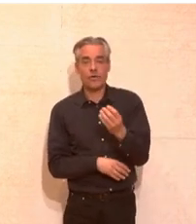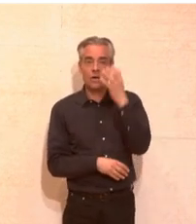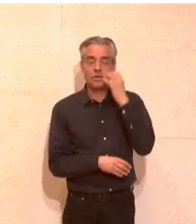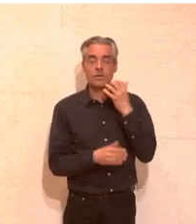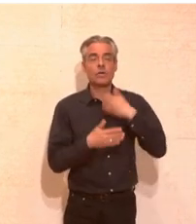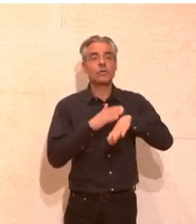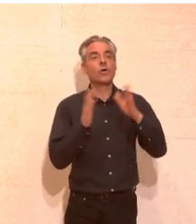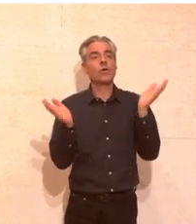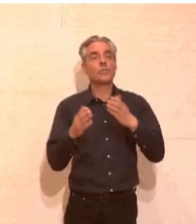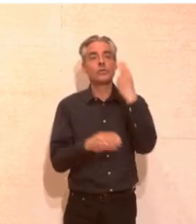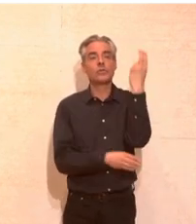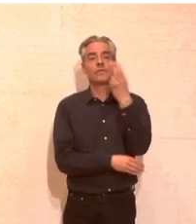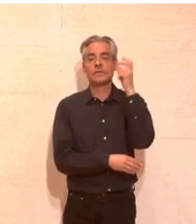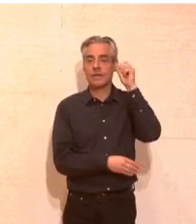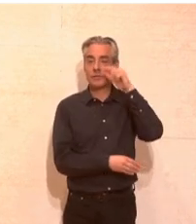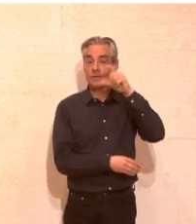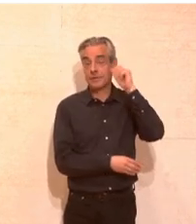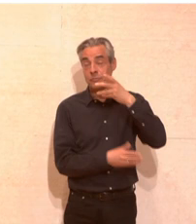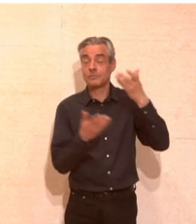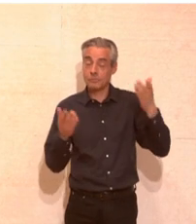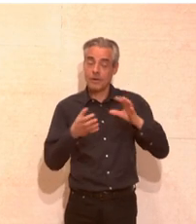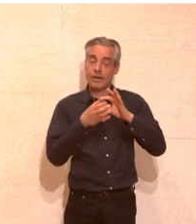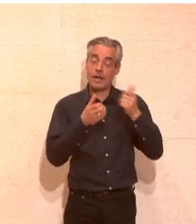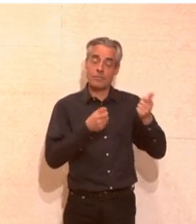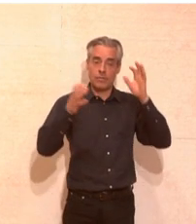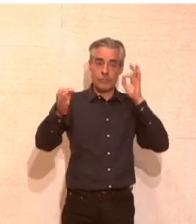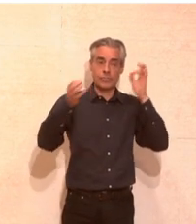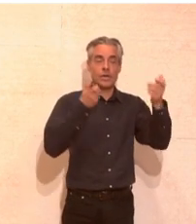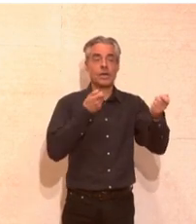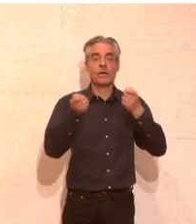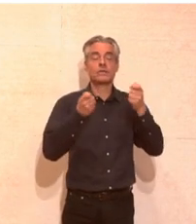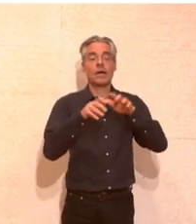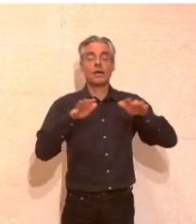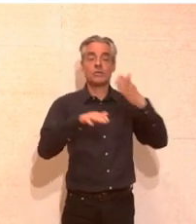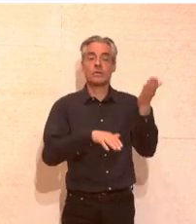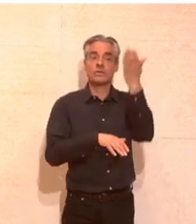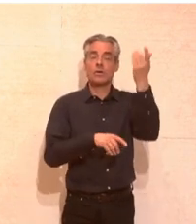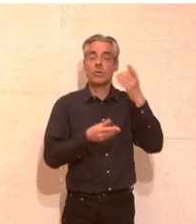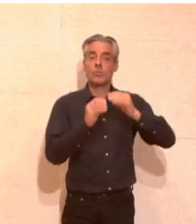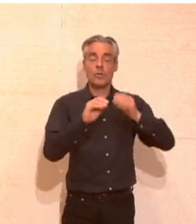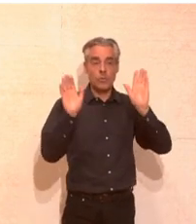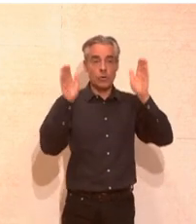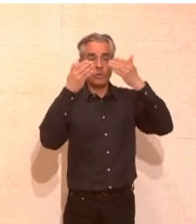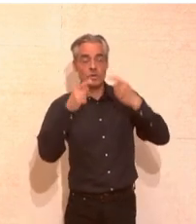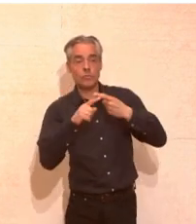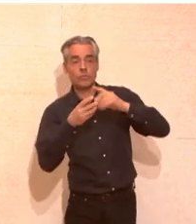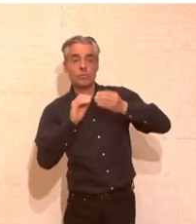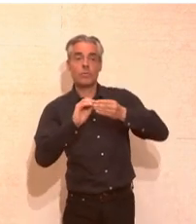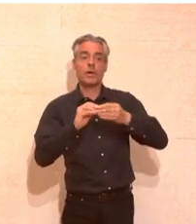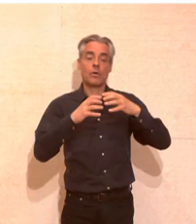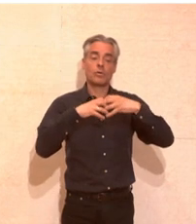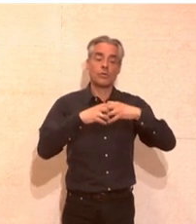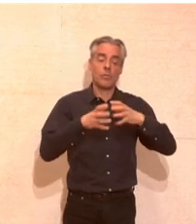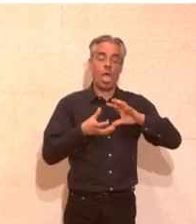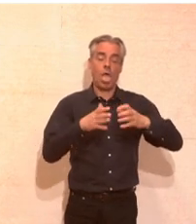aux hôpitaux universitaires de Strasbourg. Elle coordonne également un réseau d'excellence pour les troubles de l'autisme et les troubles du